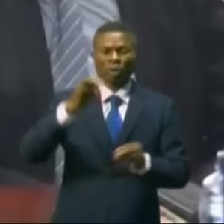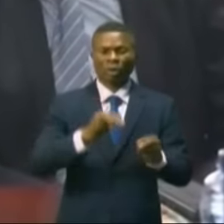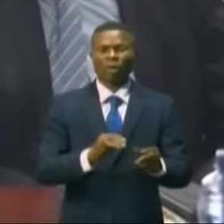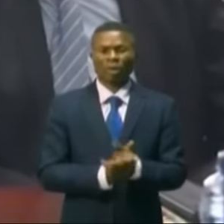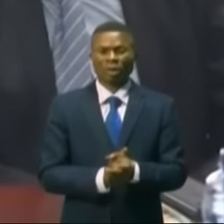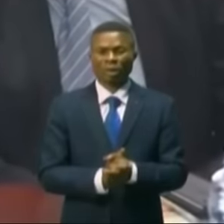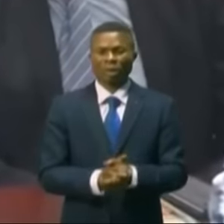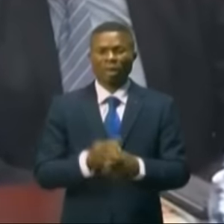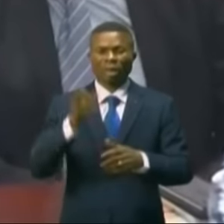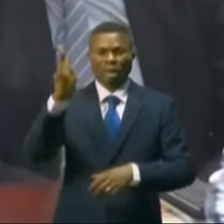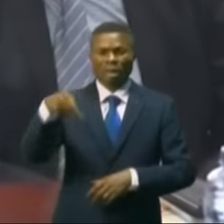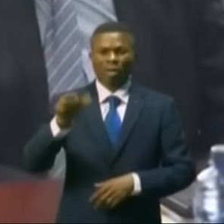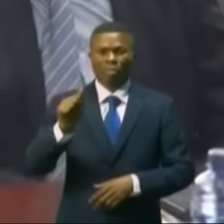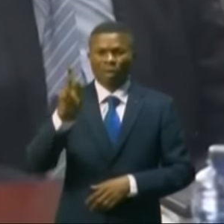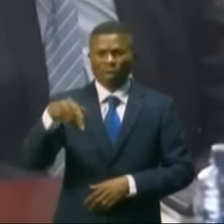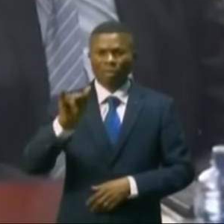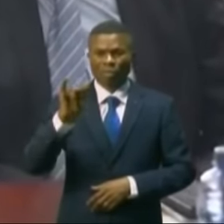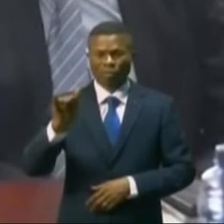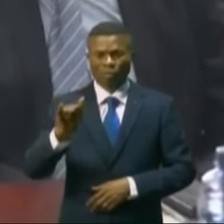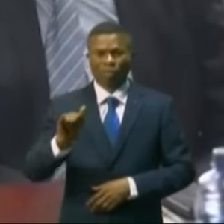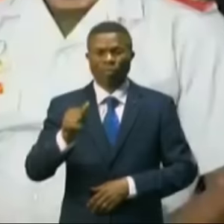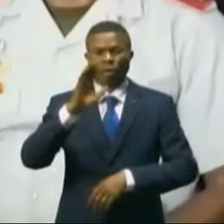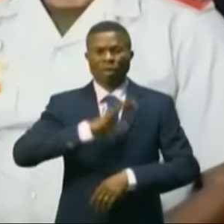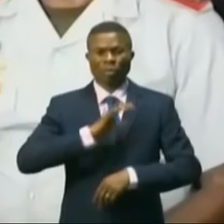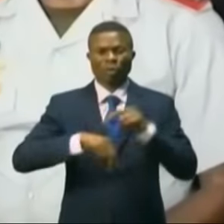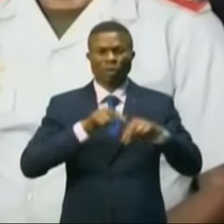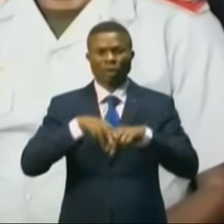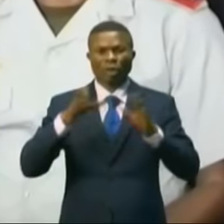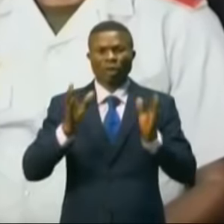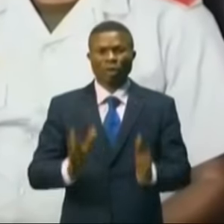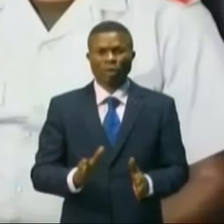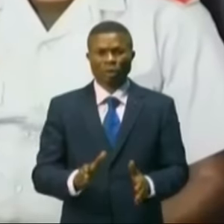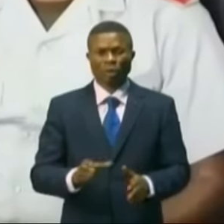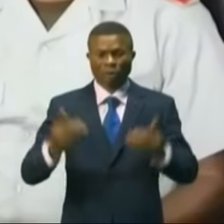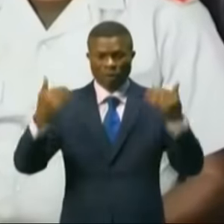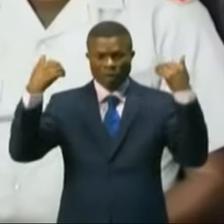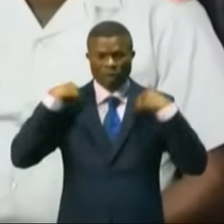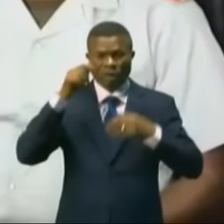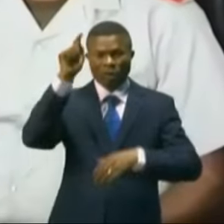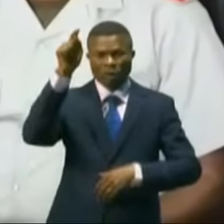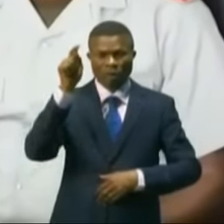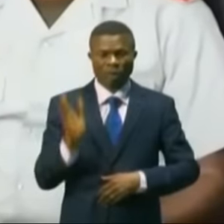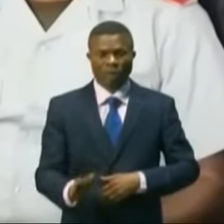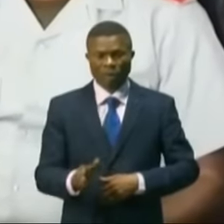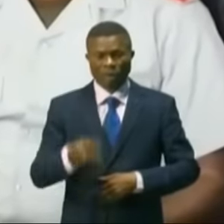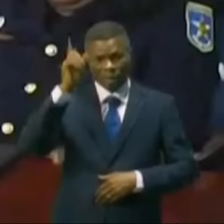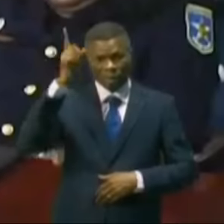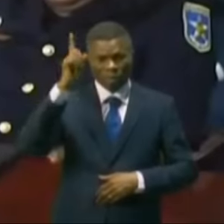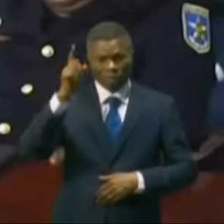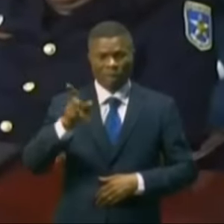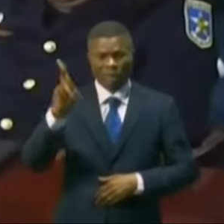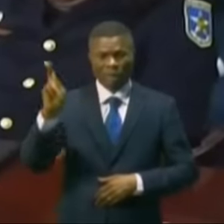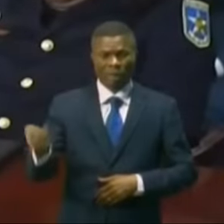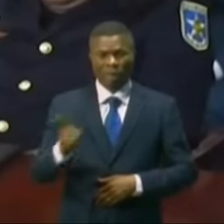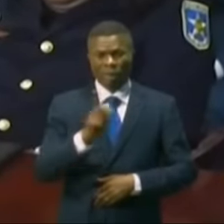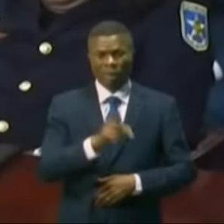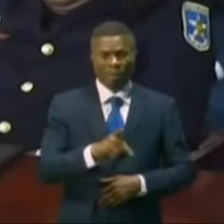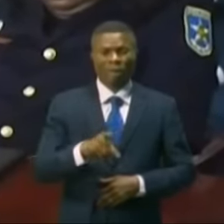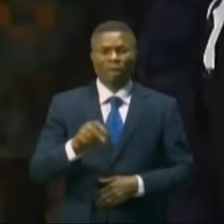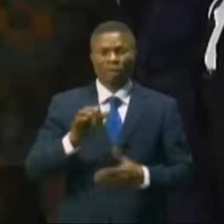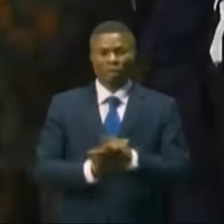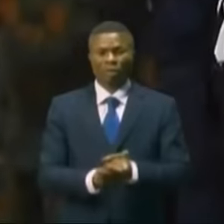Mboui, l'inspecteur général de la police nationale congolaise, le commissaire divisionnaire principal Philemon Patience Mouchi Diav,